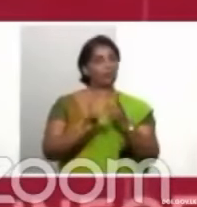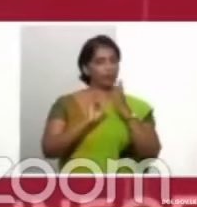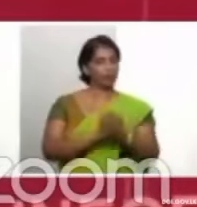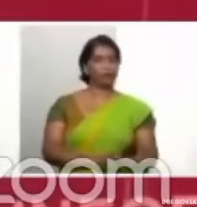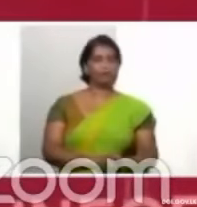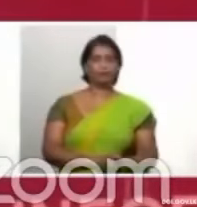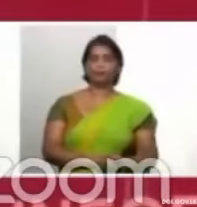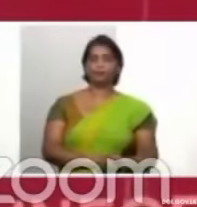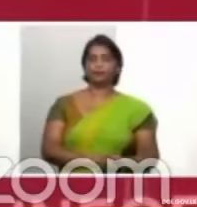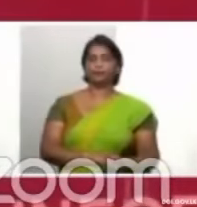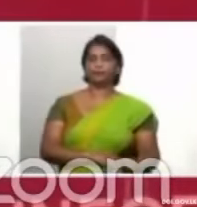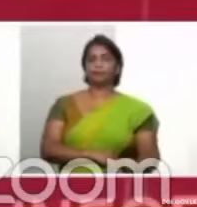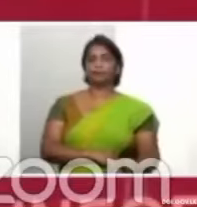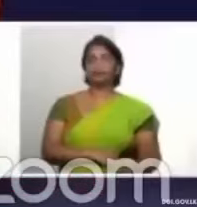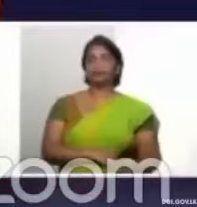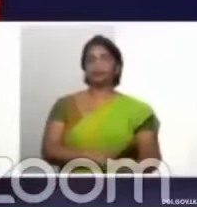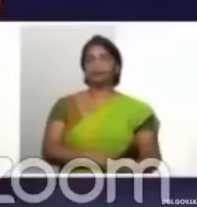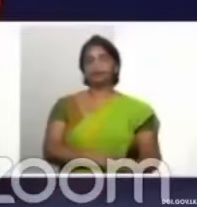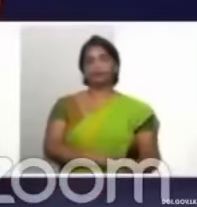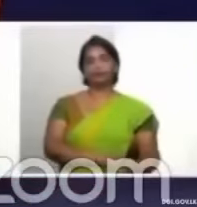නීත්‍යානුකූලව.